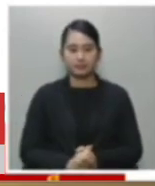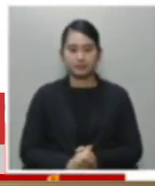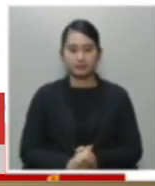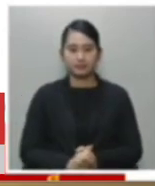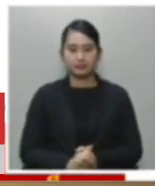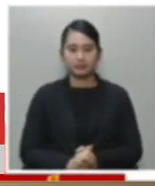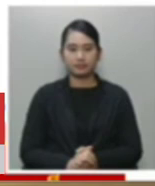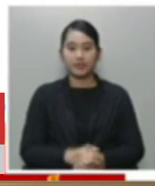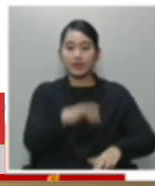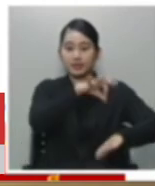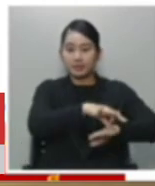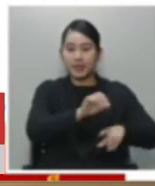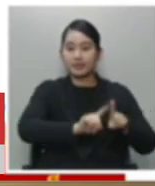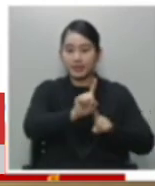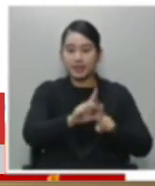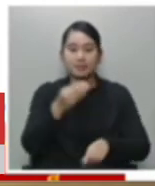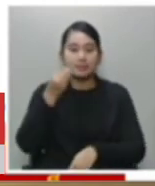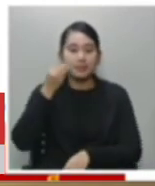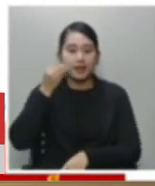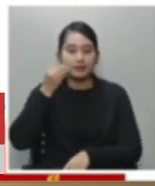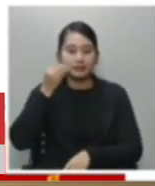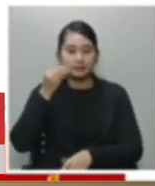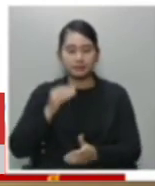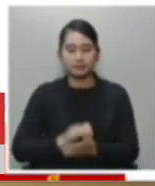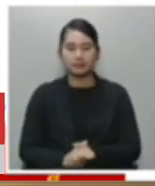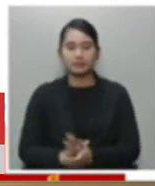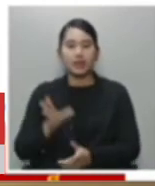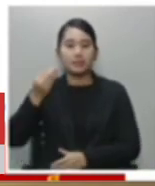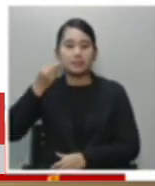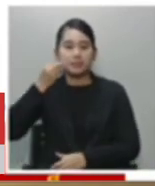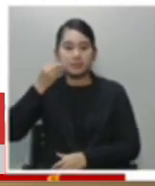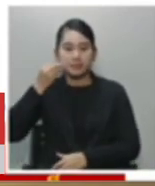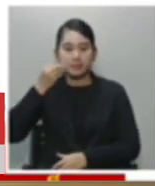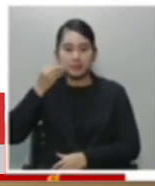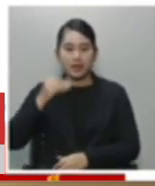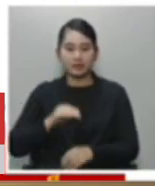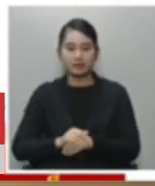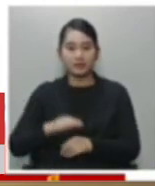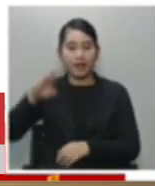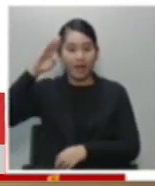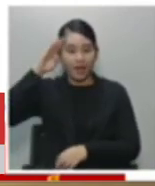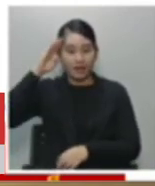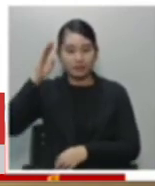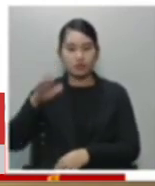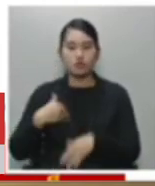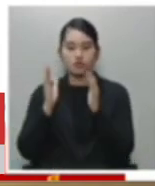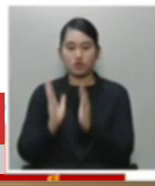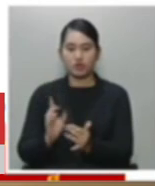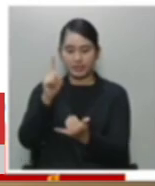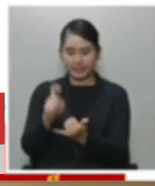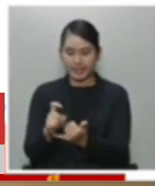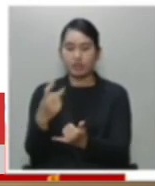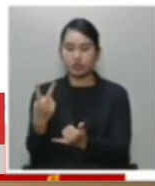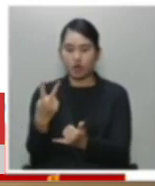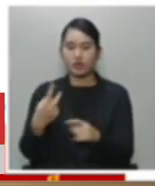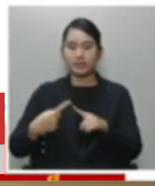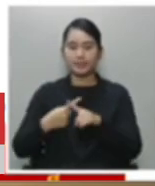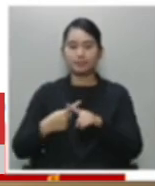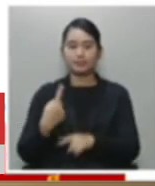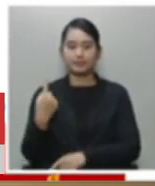จุดที่หนึ่งเริ่มจากบ้านพันเอกมีผู้เสียชีวิต2รายบาดเจ็บ1ร